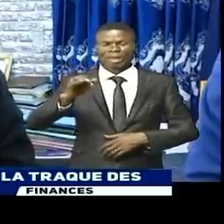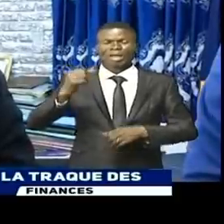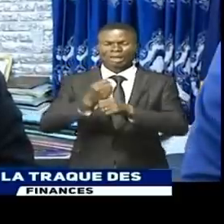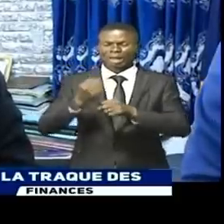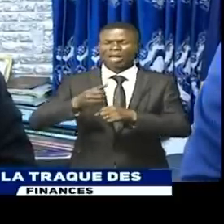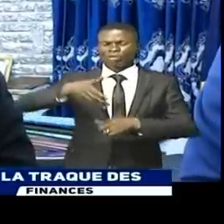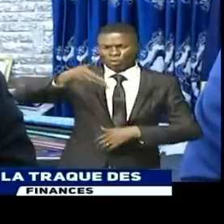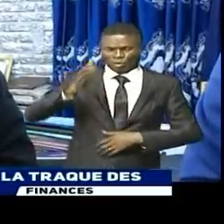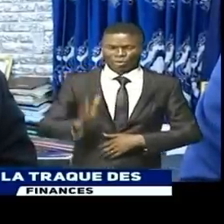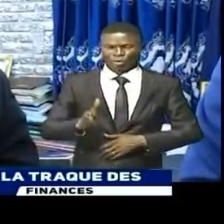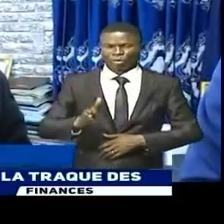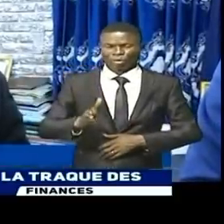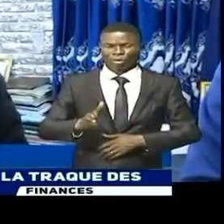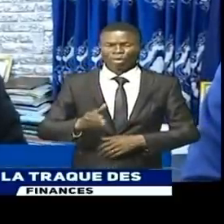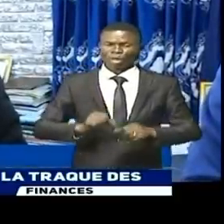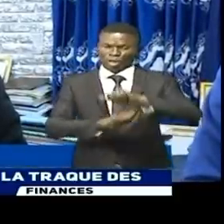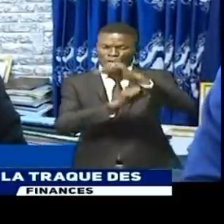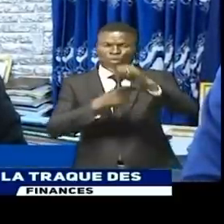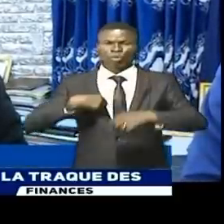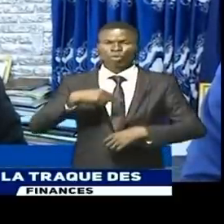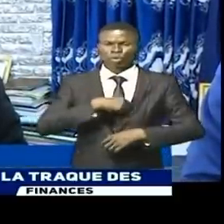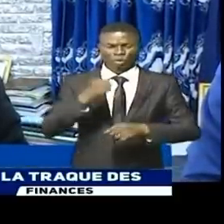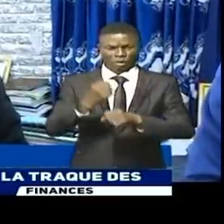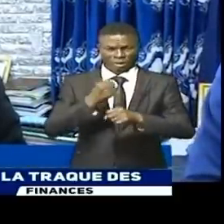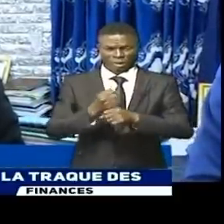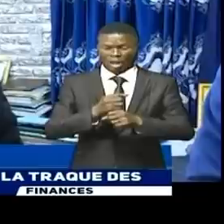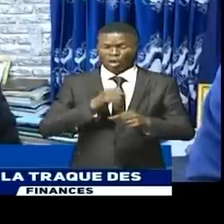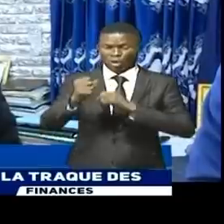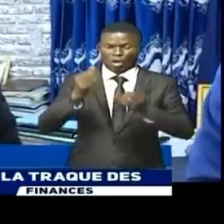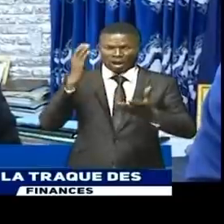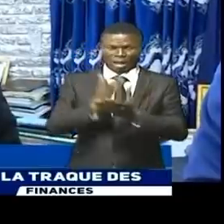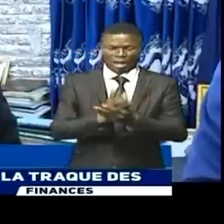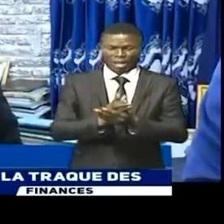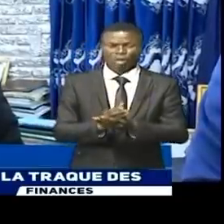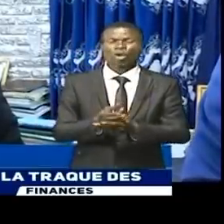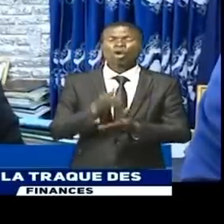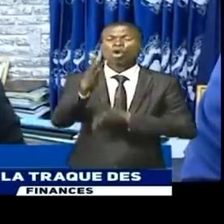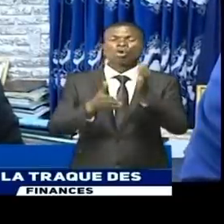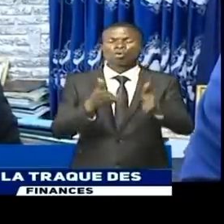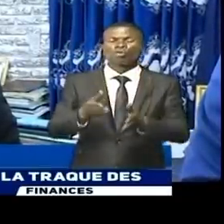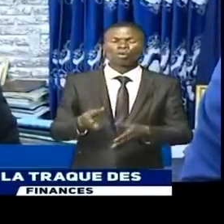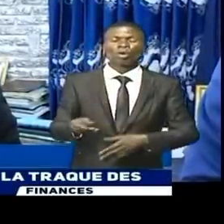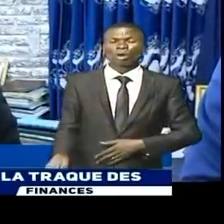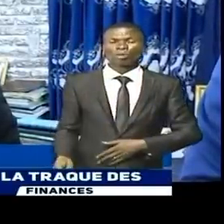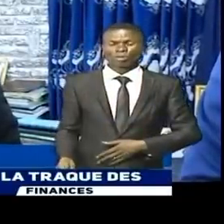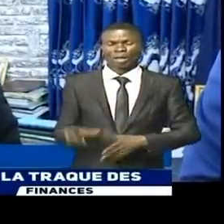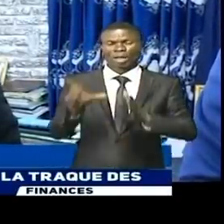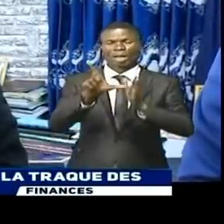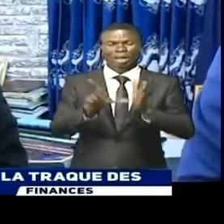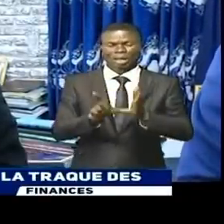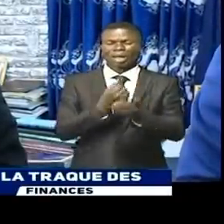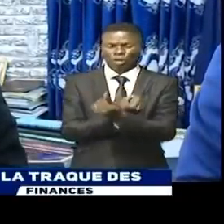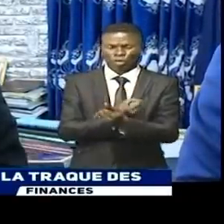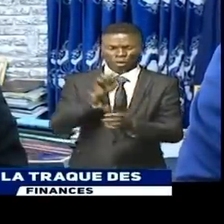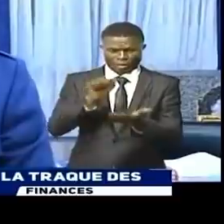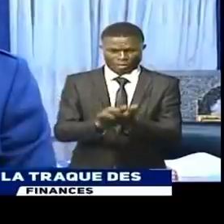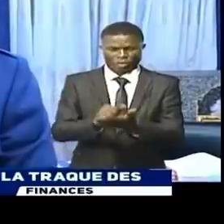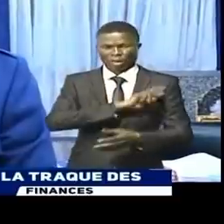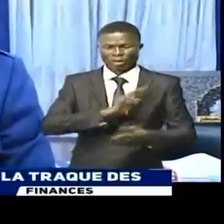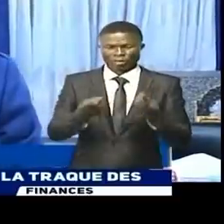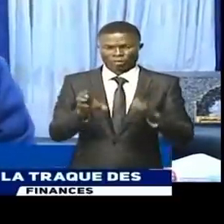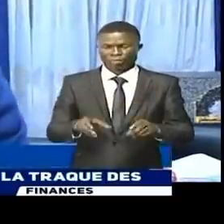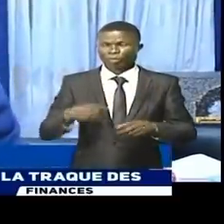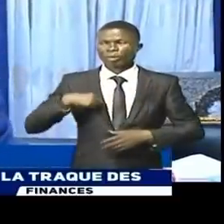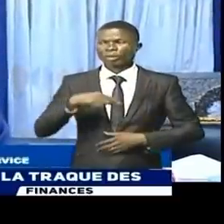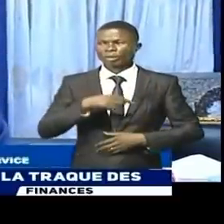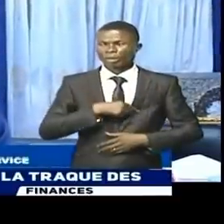et qui doit absolument nous accompagner dans ce travail de lutte contre l'évasion des primes et faire respecter la loi de la république démocratique du congo nous sommes